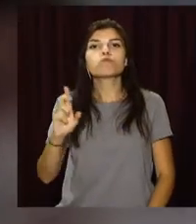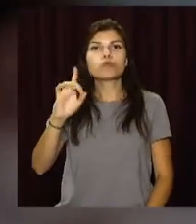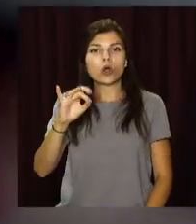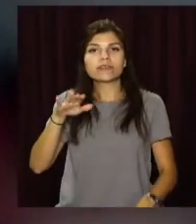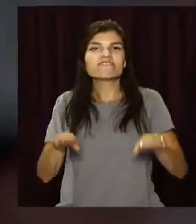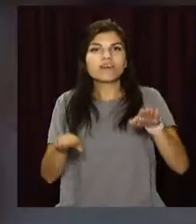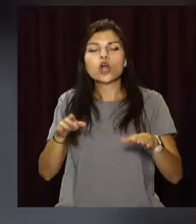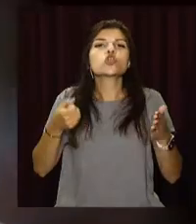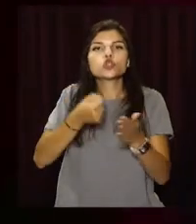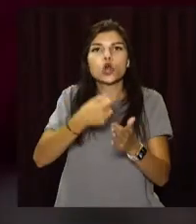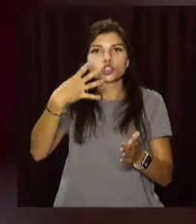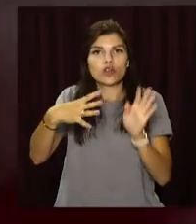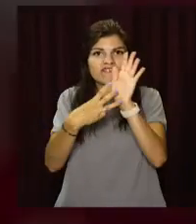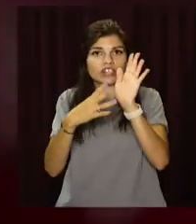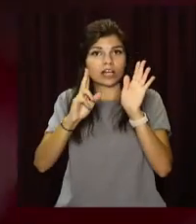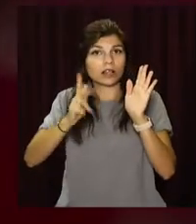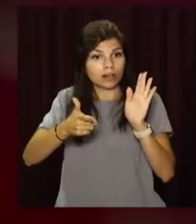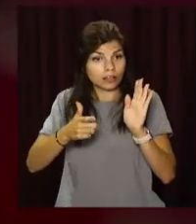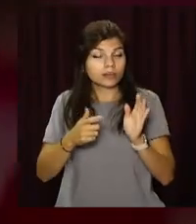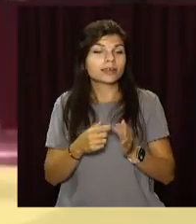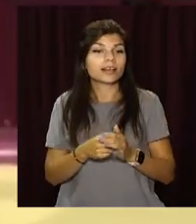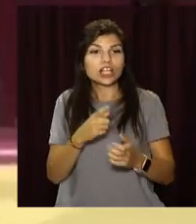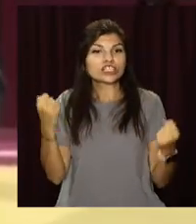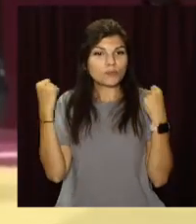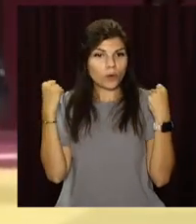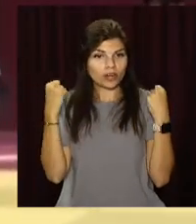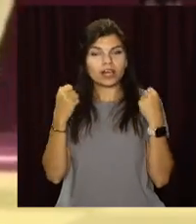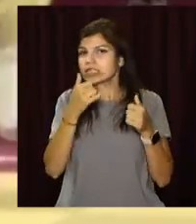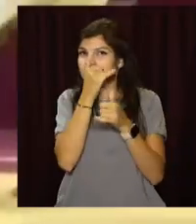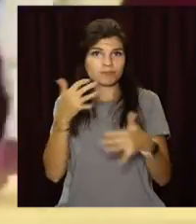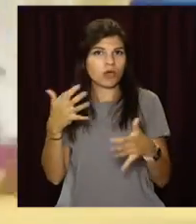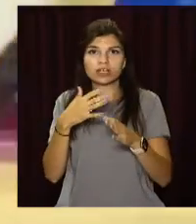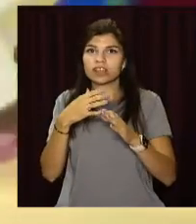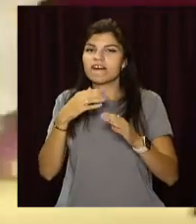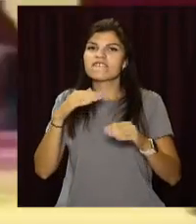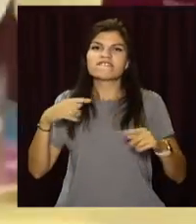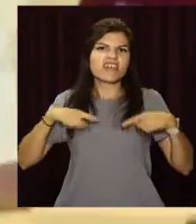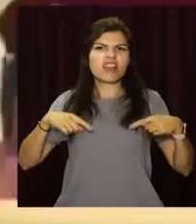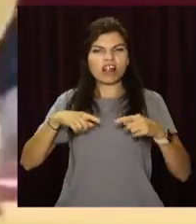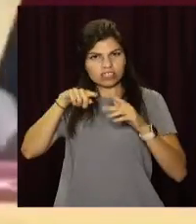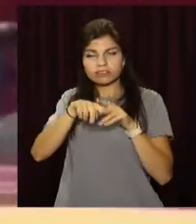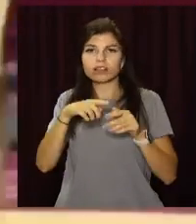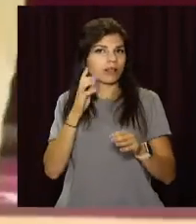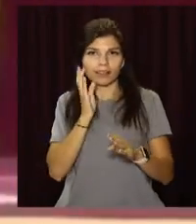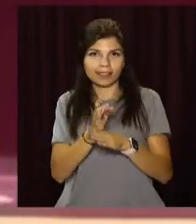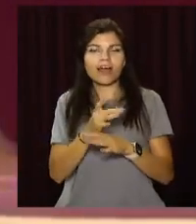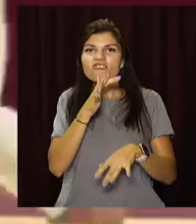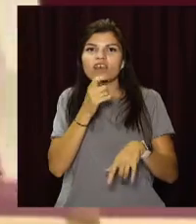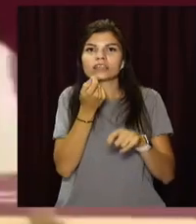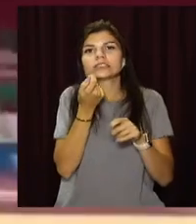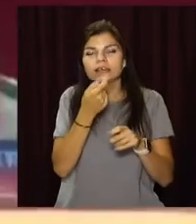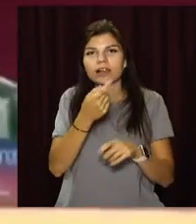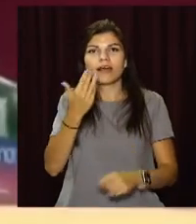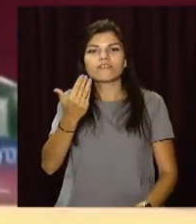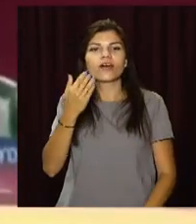ваговій категорії до 48 кілограмів. Спортсменка не змогла пробитися у фінал, програвши в додатковий час японці